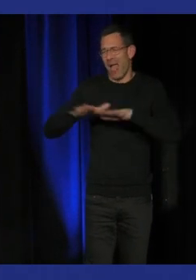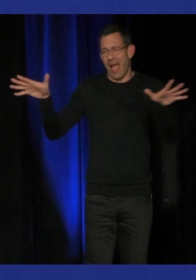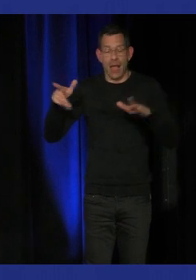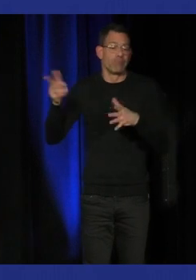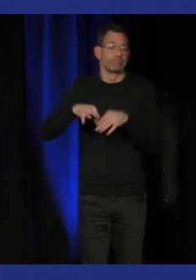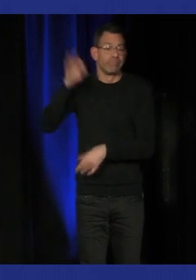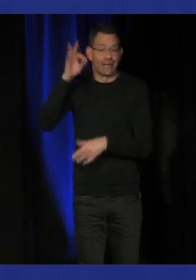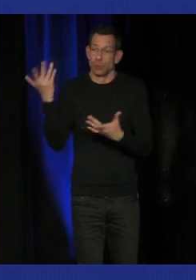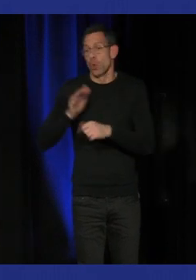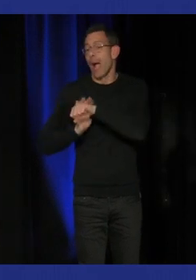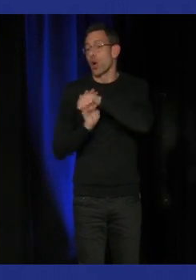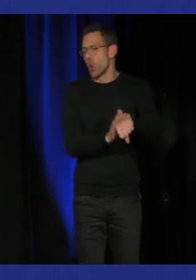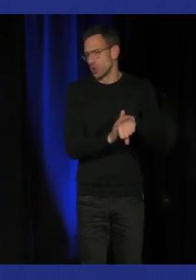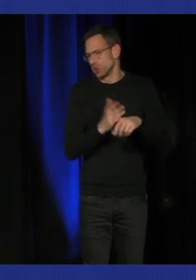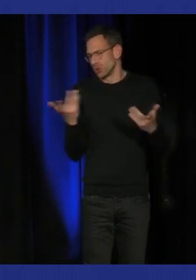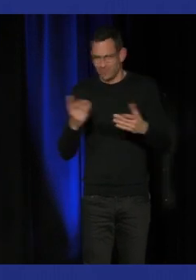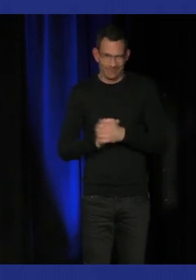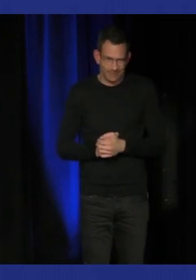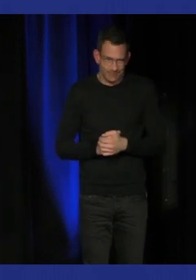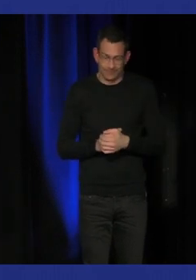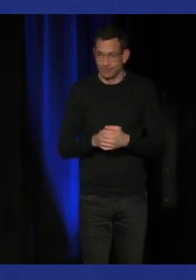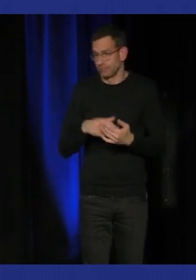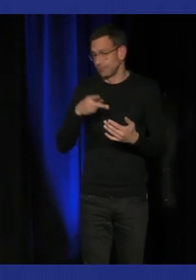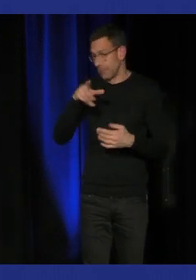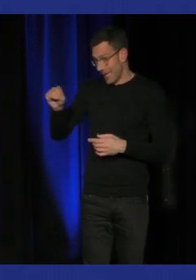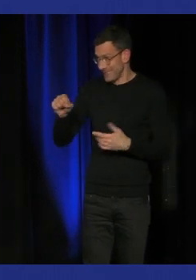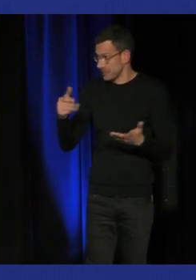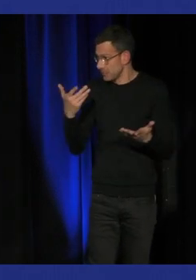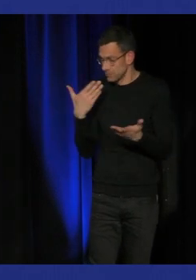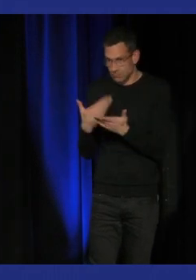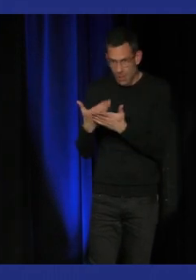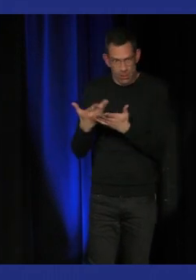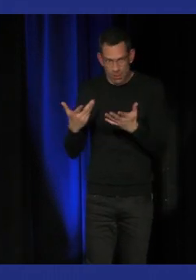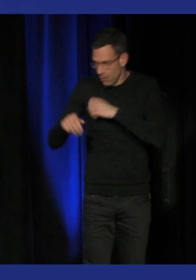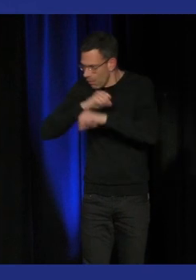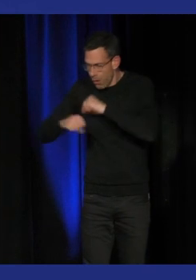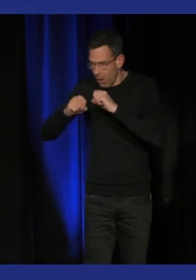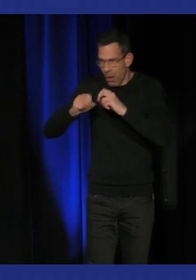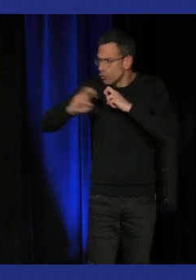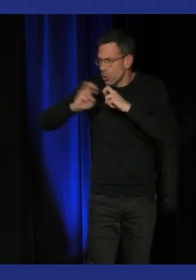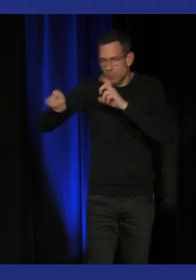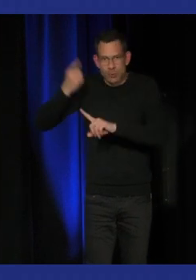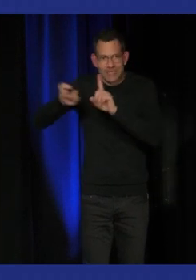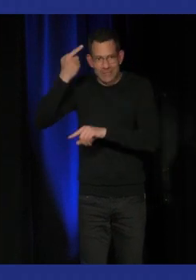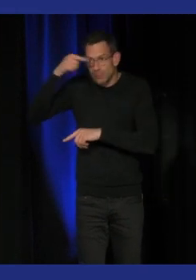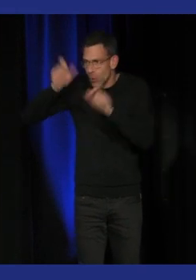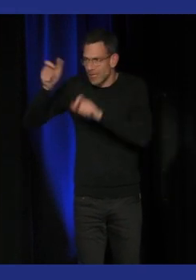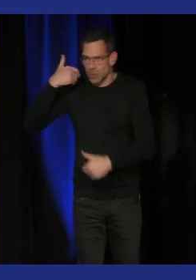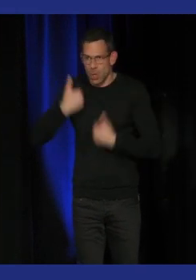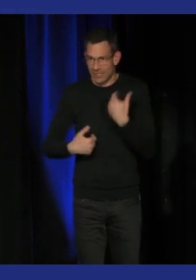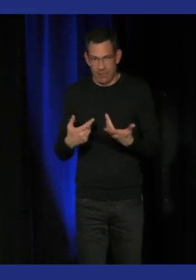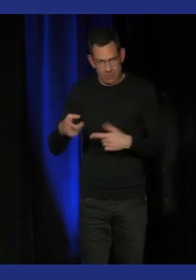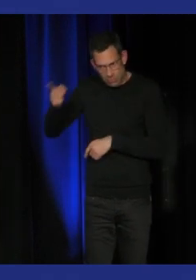gauche, la rose, hein, les villes roses, il y a eu une explosion de mise en place de transports spécialisés. Le droit